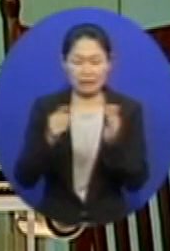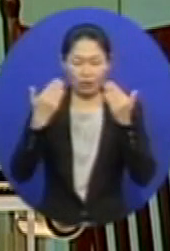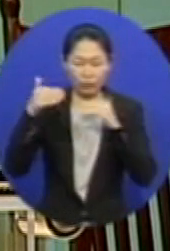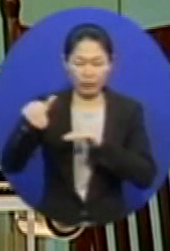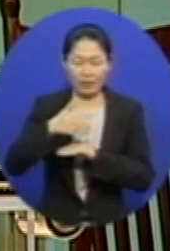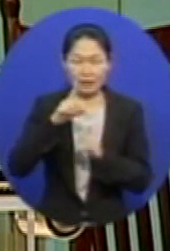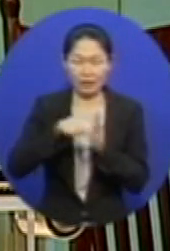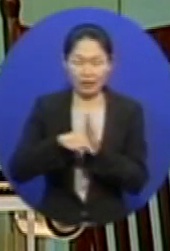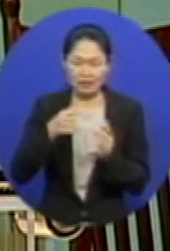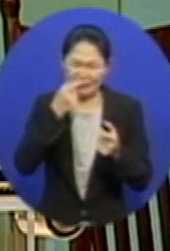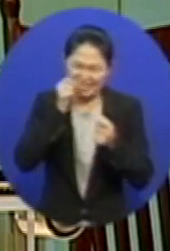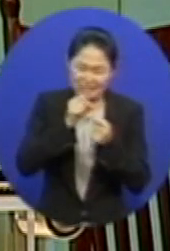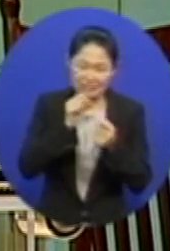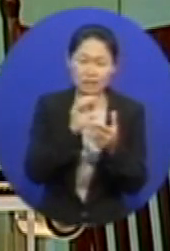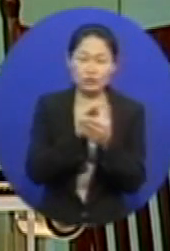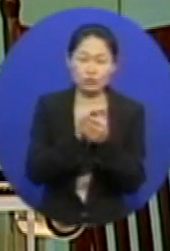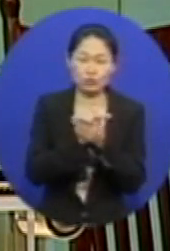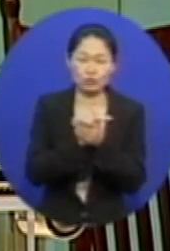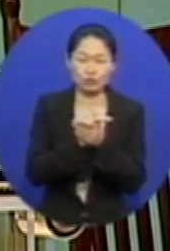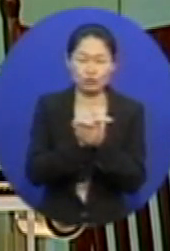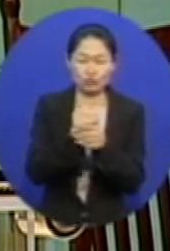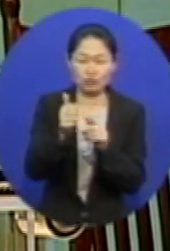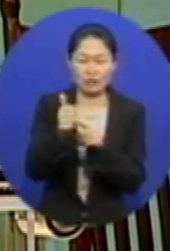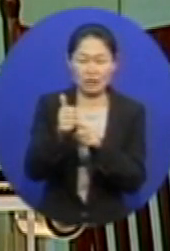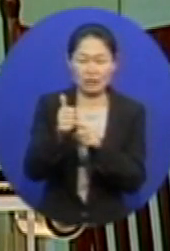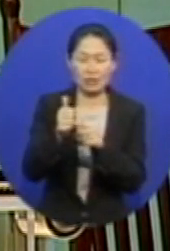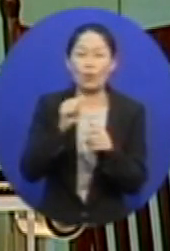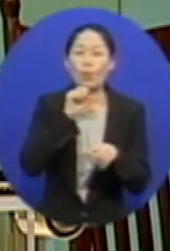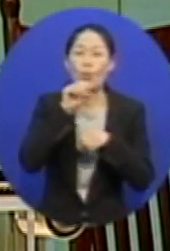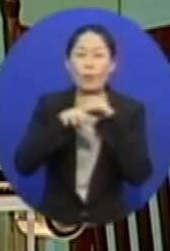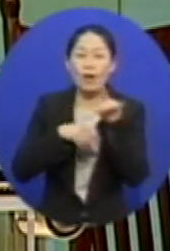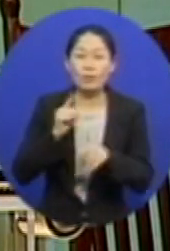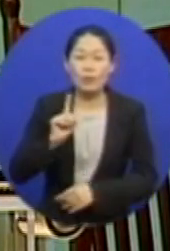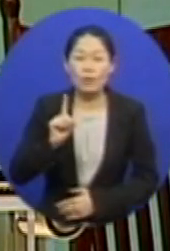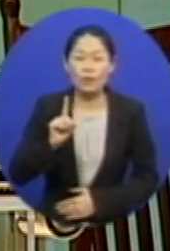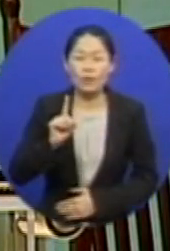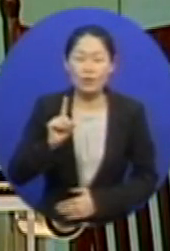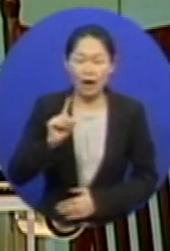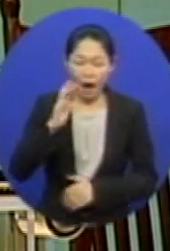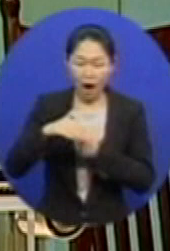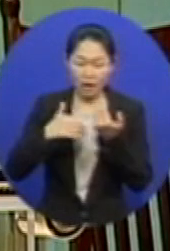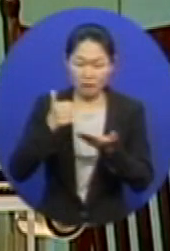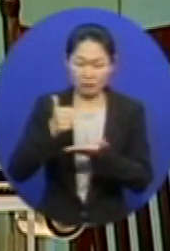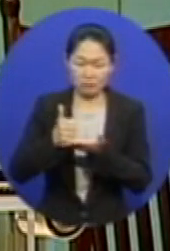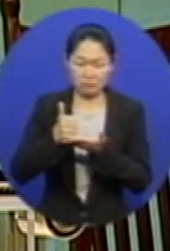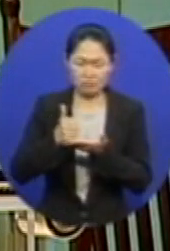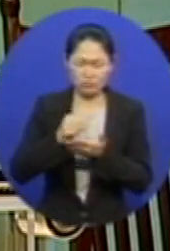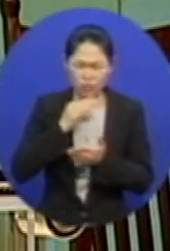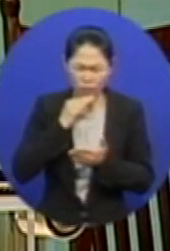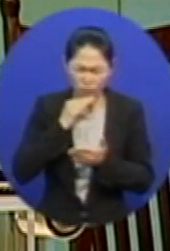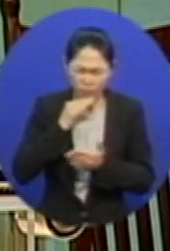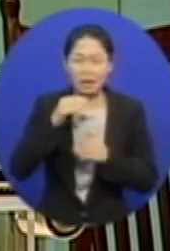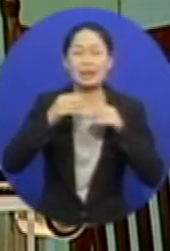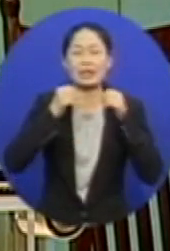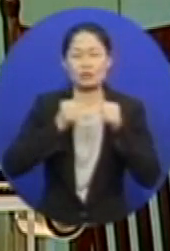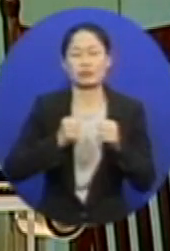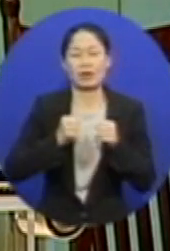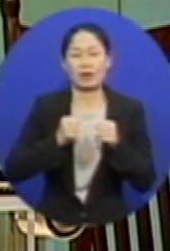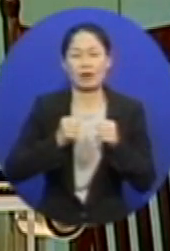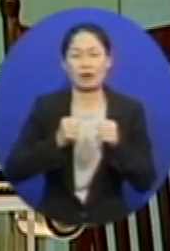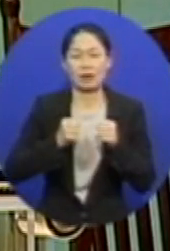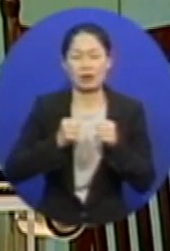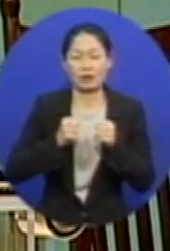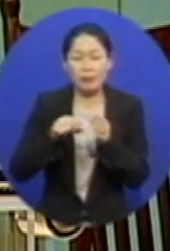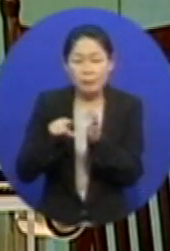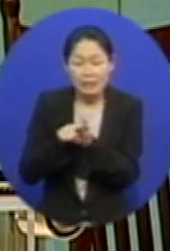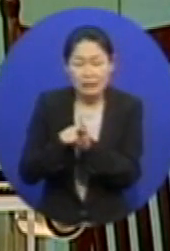중에 한 분이 그런 고백을 했어요 하나님 정말 계시 구나 그렇게